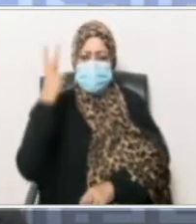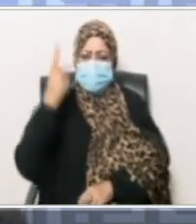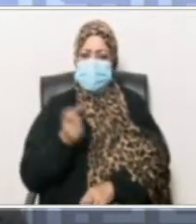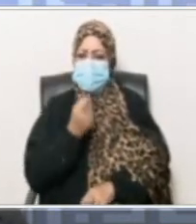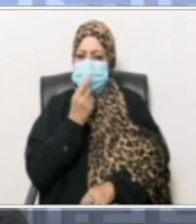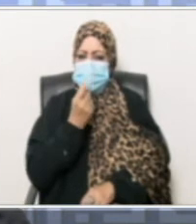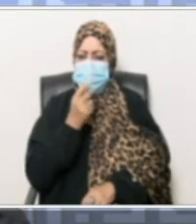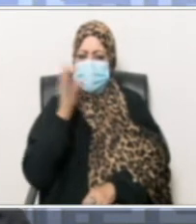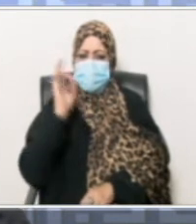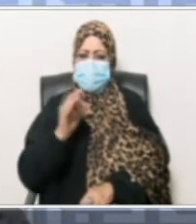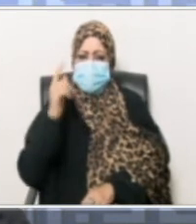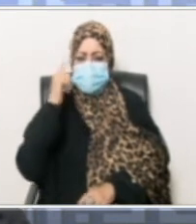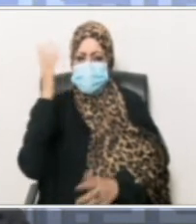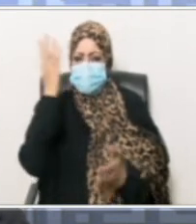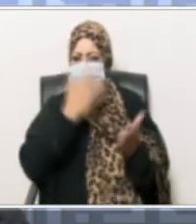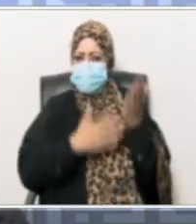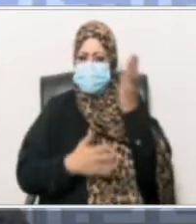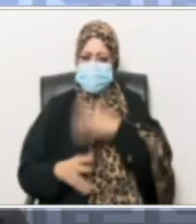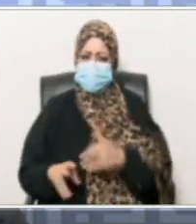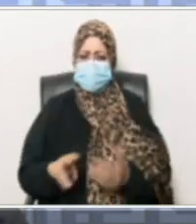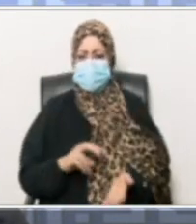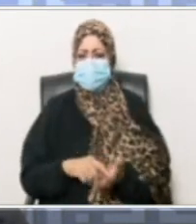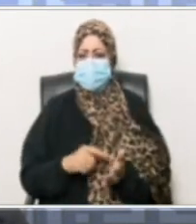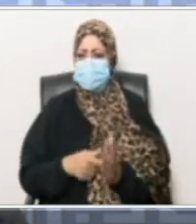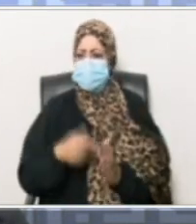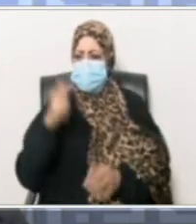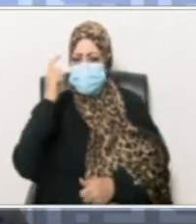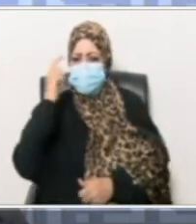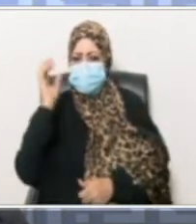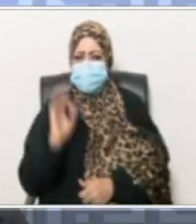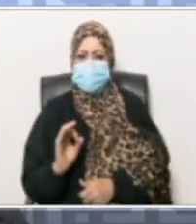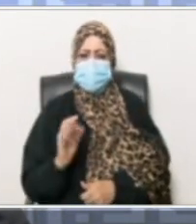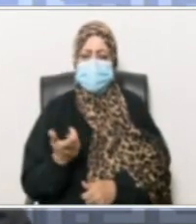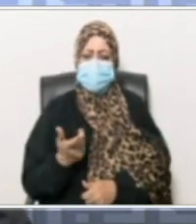الصلاة والسلام الذي بعثه الله